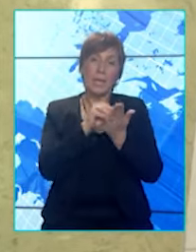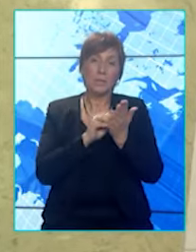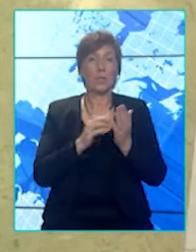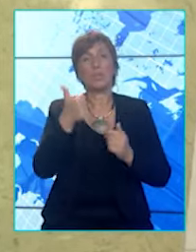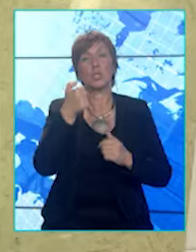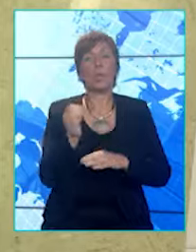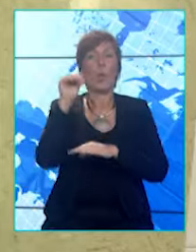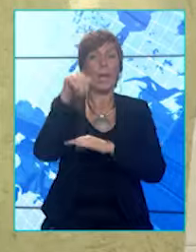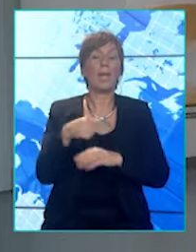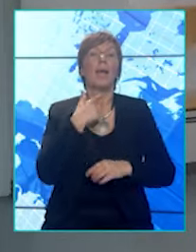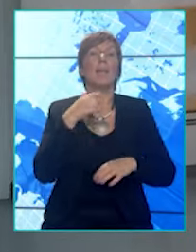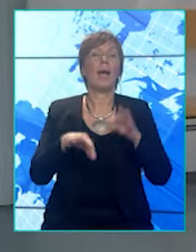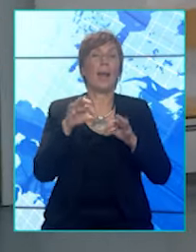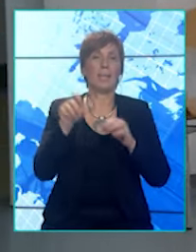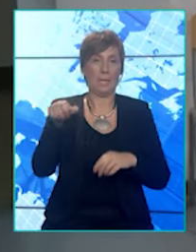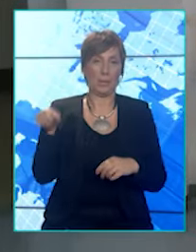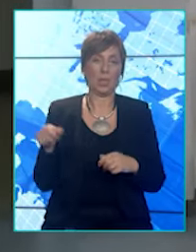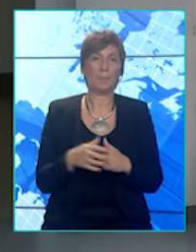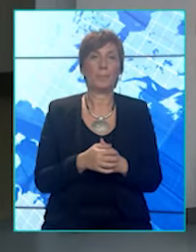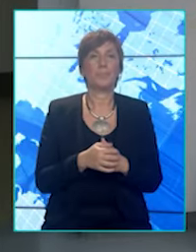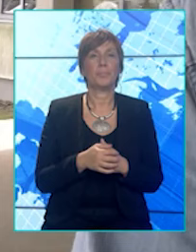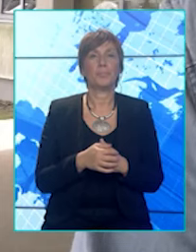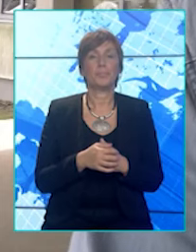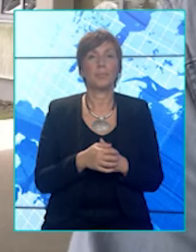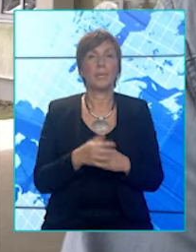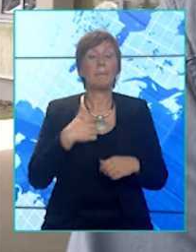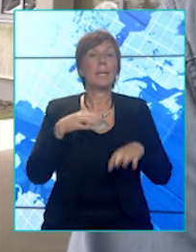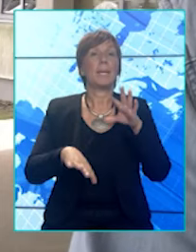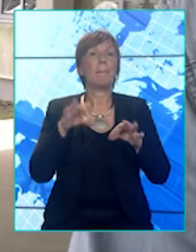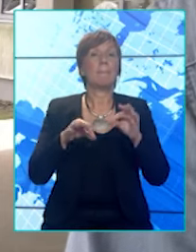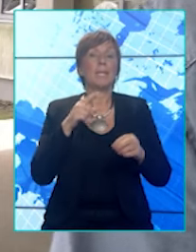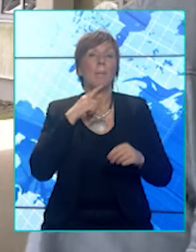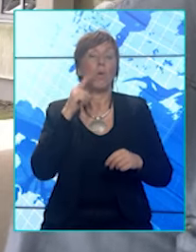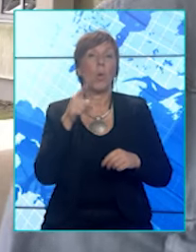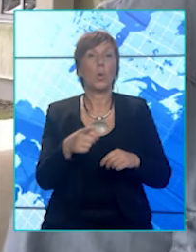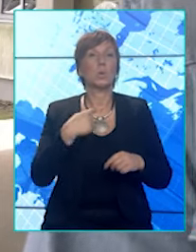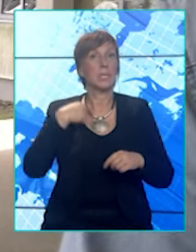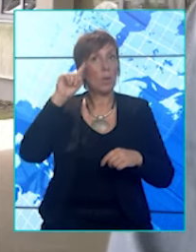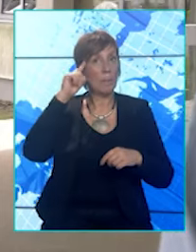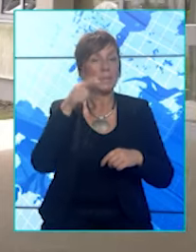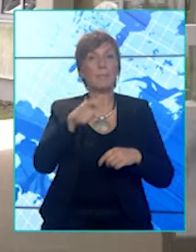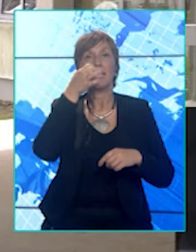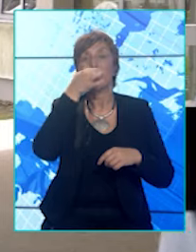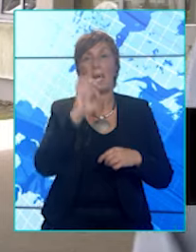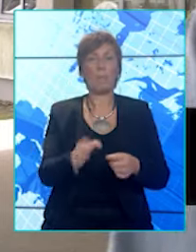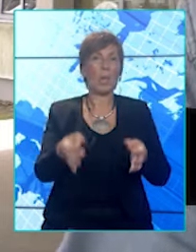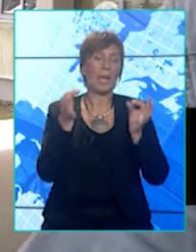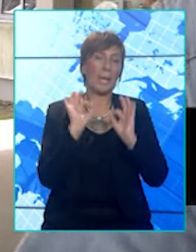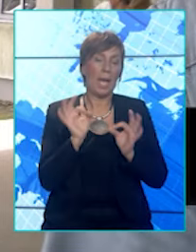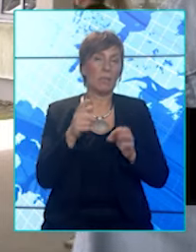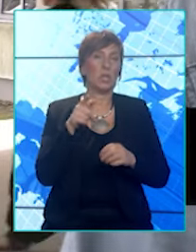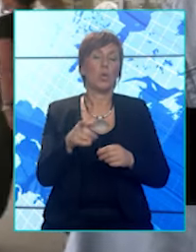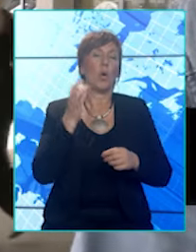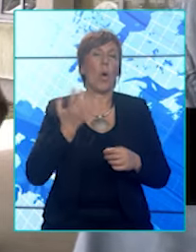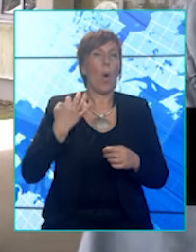oko 100.000 glasača. Biramo onu opciju za koju mislim da je najbolja, najkvalitetnija. Mislim da je